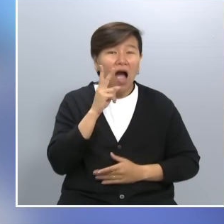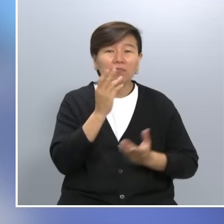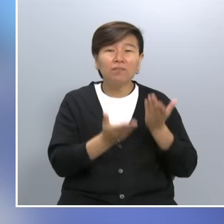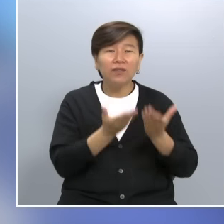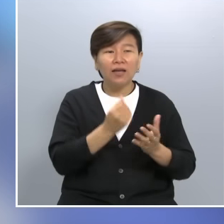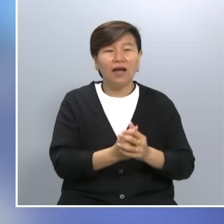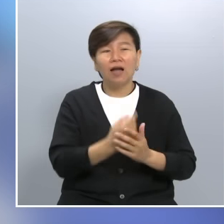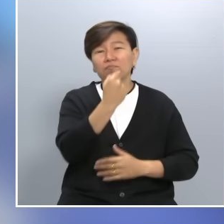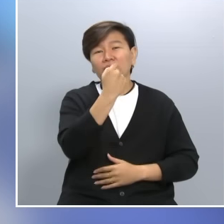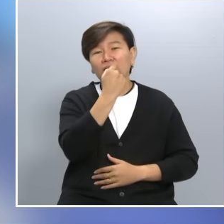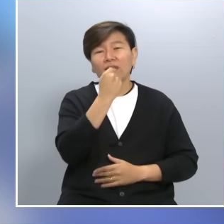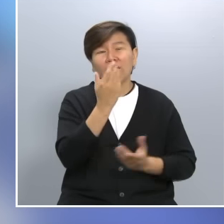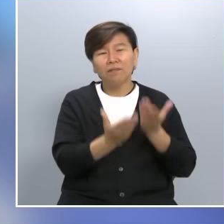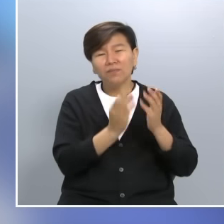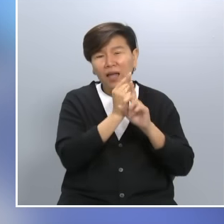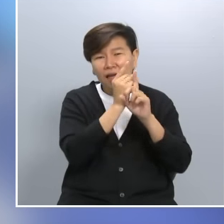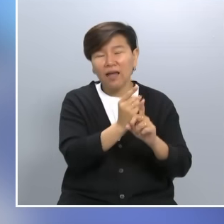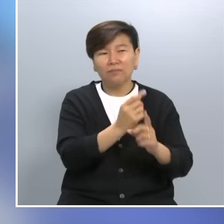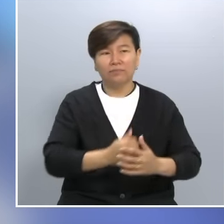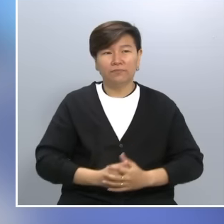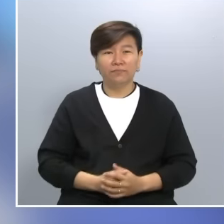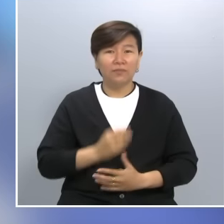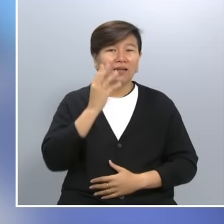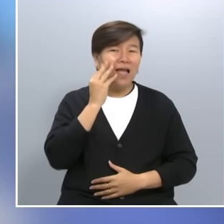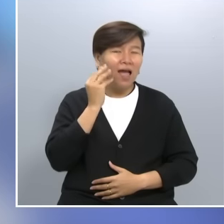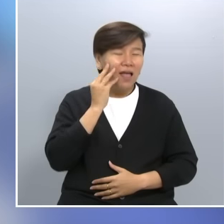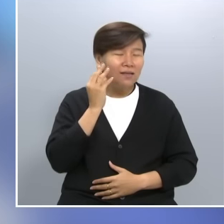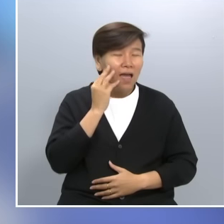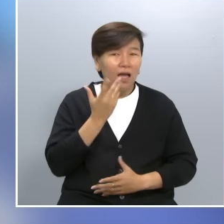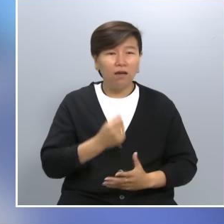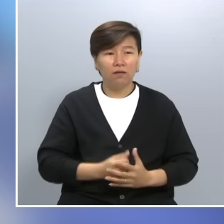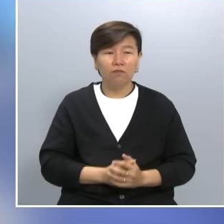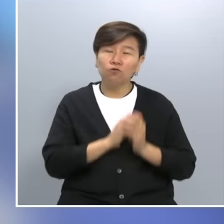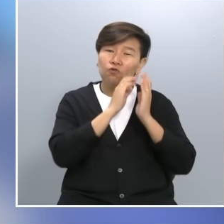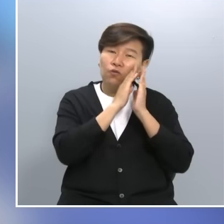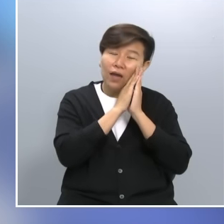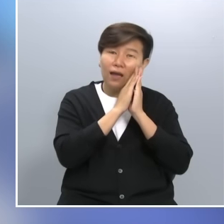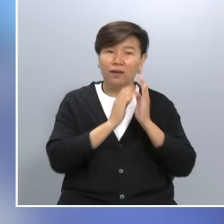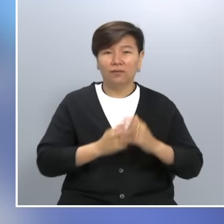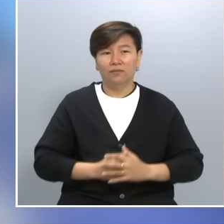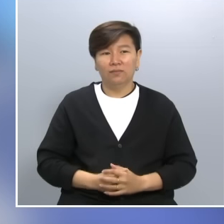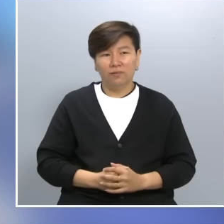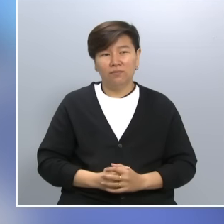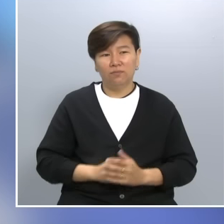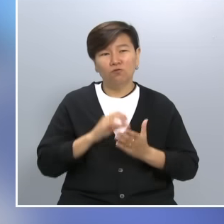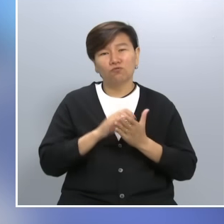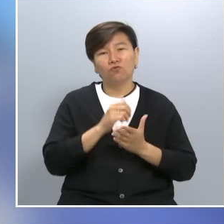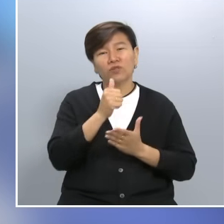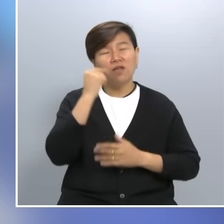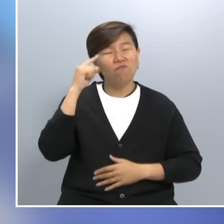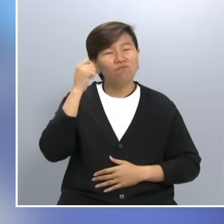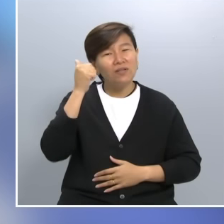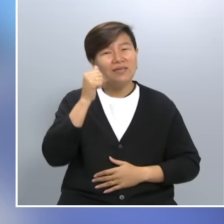ตามคำสั่งที่รักเท่านั้นน่ารักโพดนอนนะวาสนาเค้าคนเดียวฝันดี